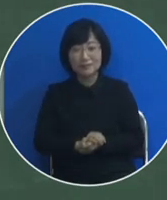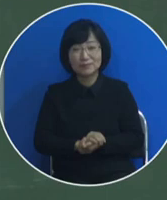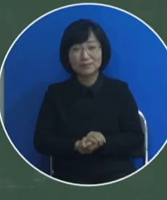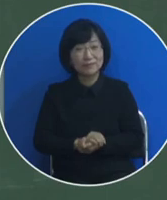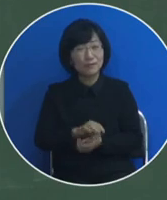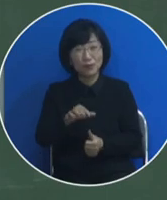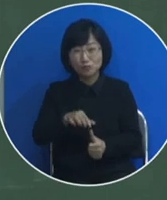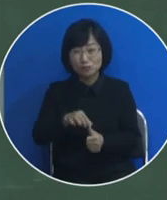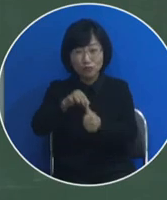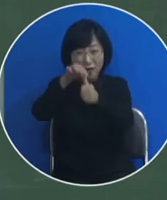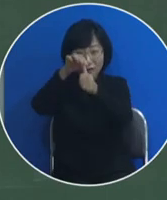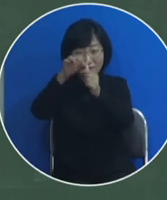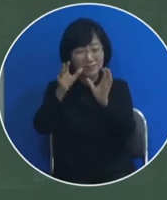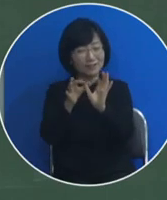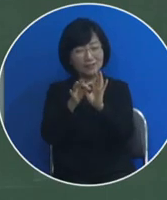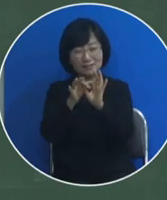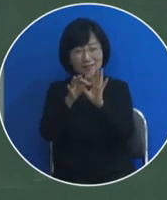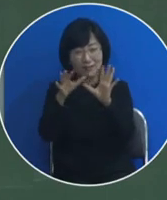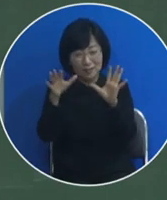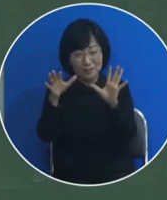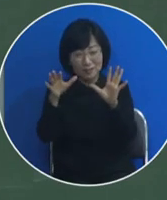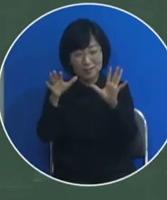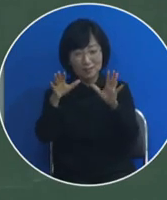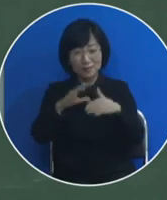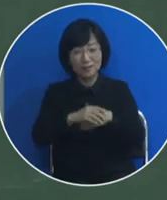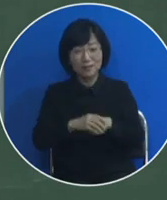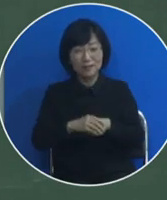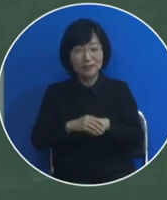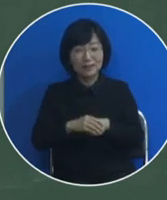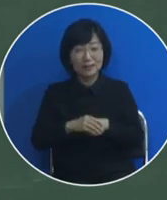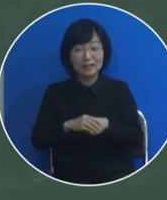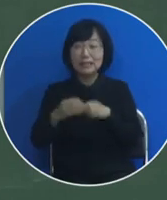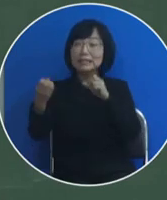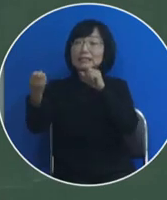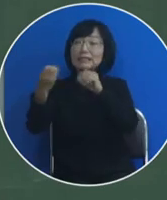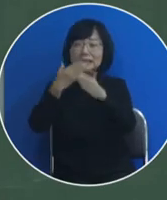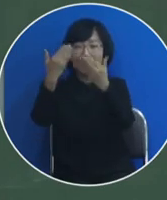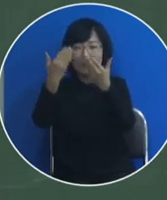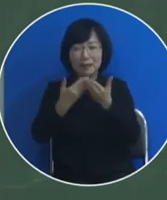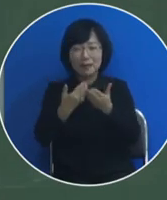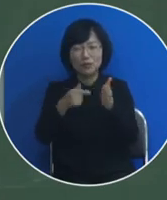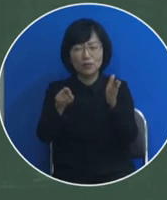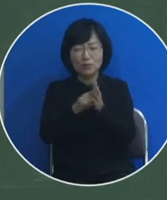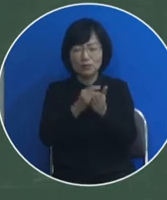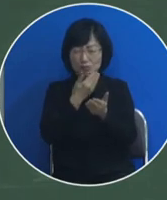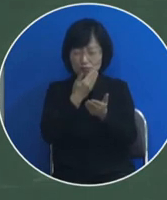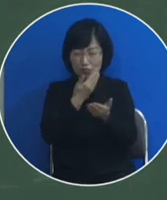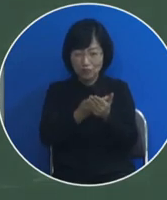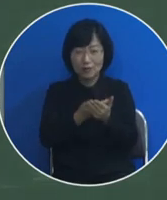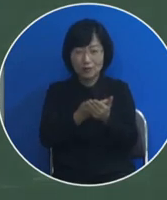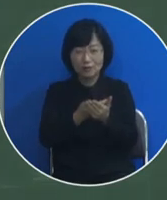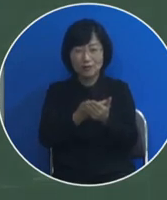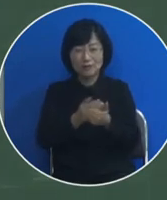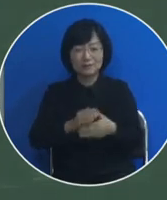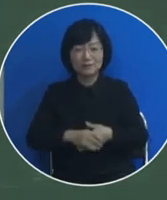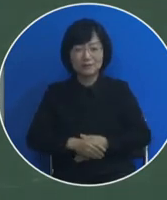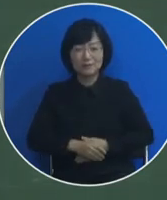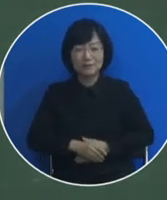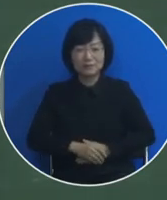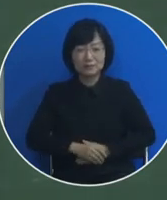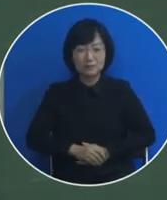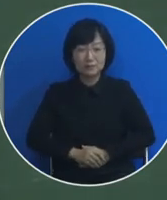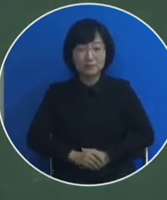건데. And honestly, this has nothing to do with salvation. 이 응답을 받는 굉장히 중요한 거래. But it becomes an important channel by which you receive answers. 한번